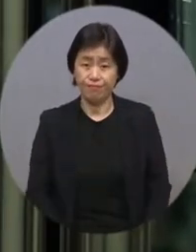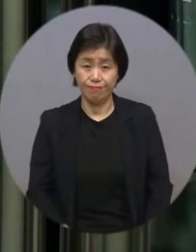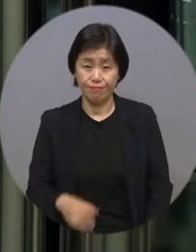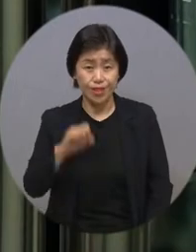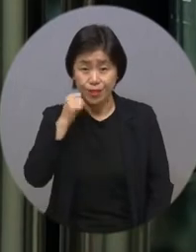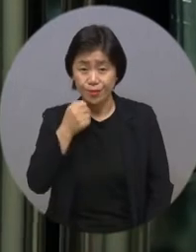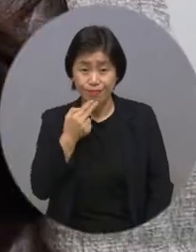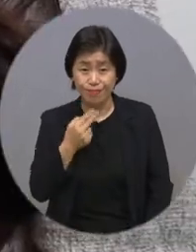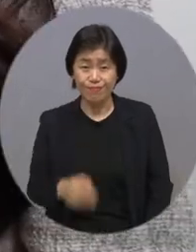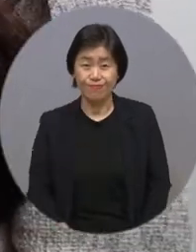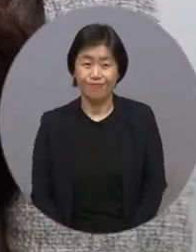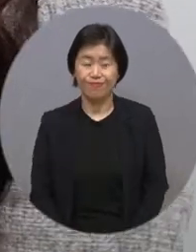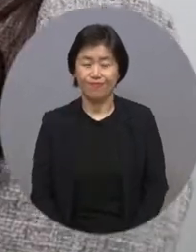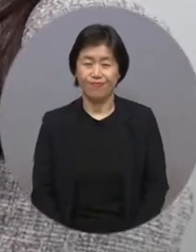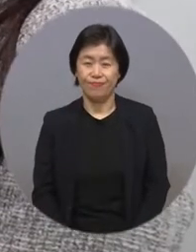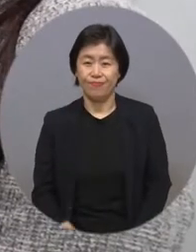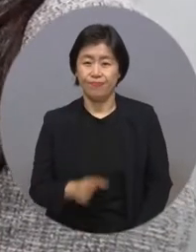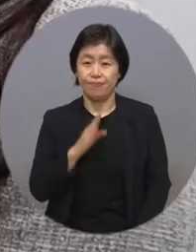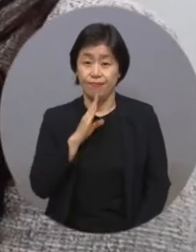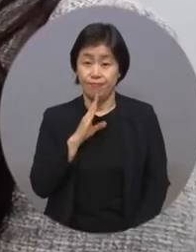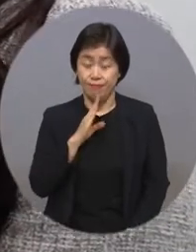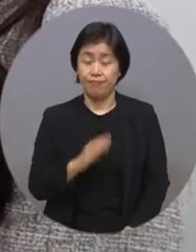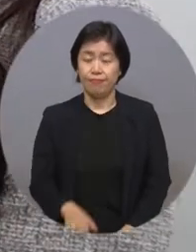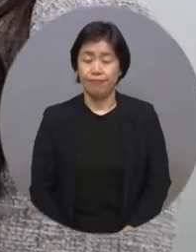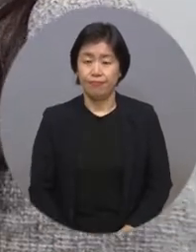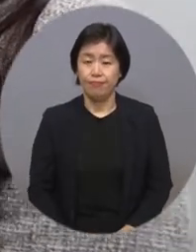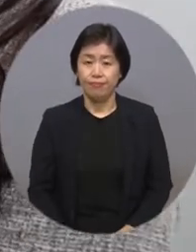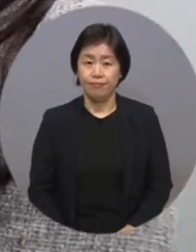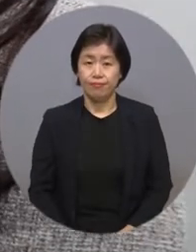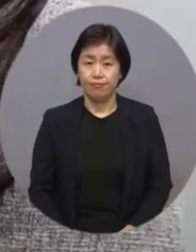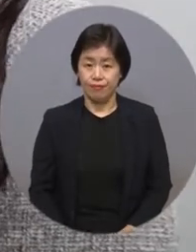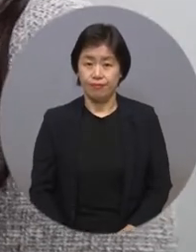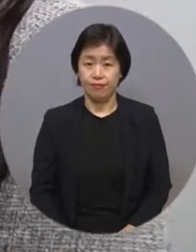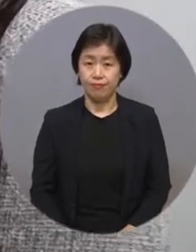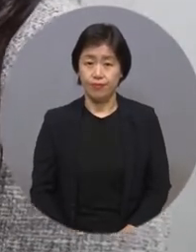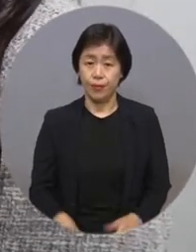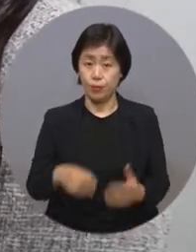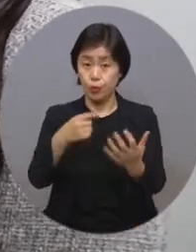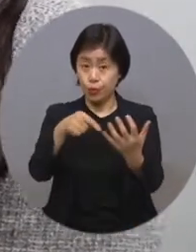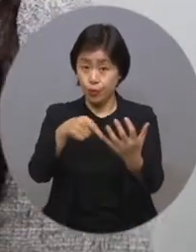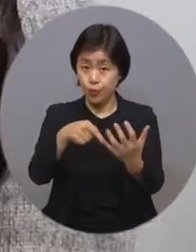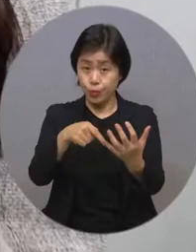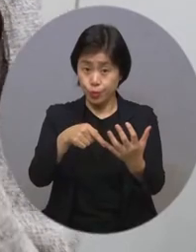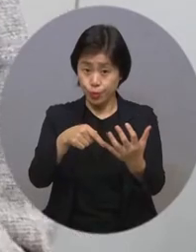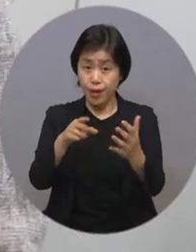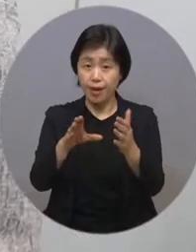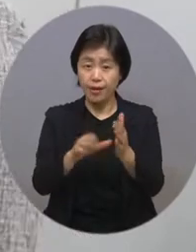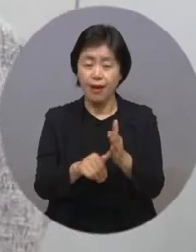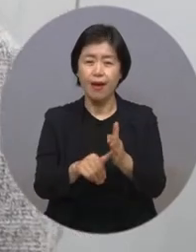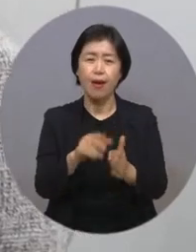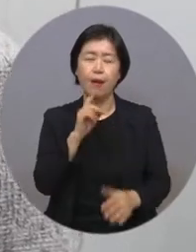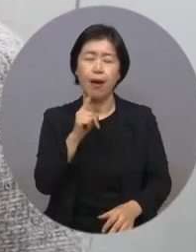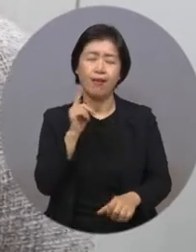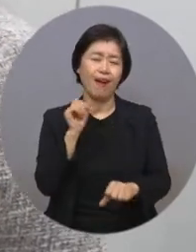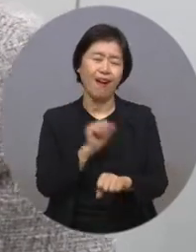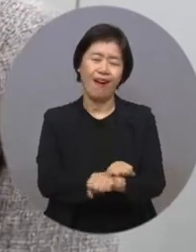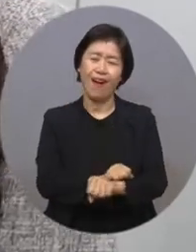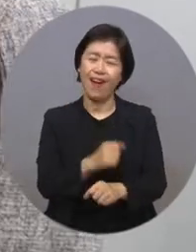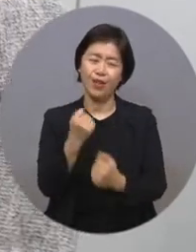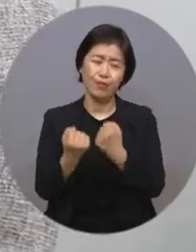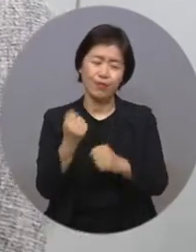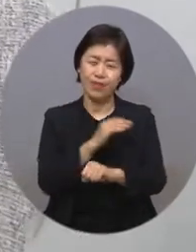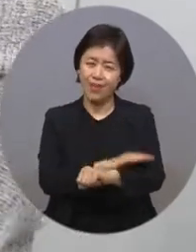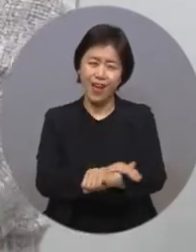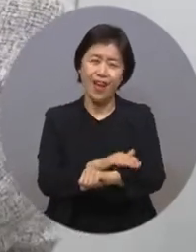않죠? 네, 저 그러니까 아무래도 진짜로 이렇게 실제로 교육을 해주시는 분이니까 너무 말씀을